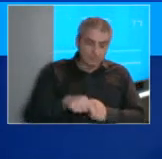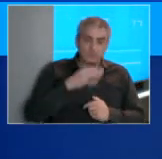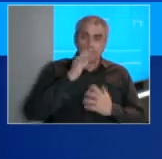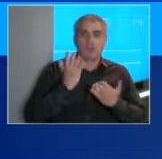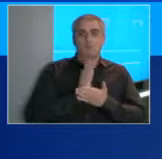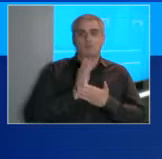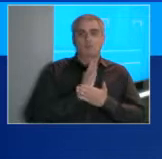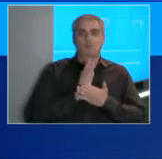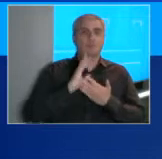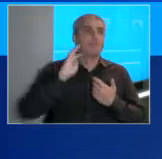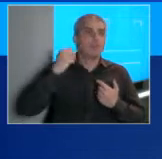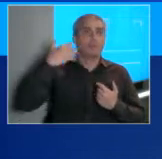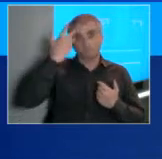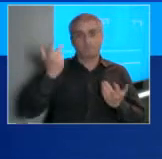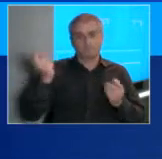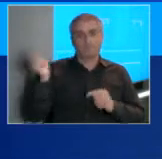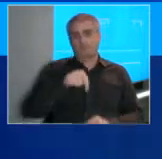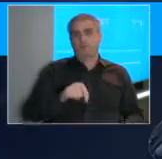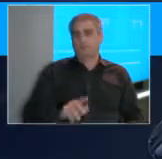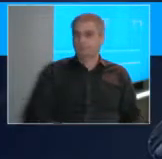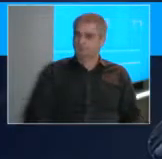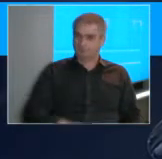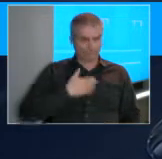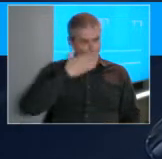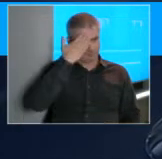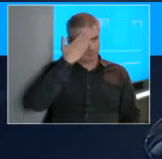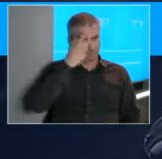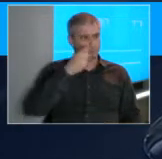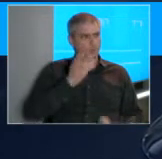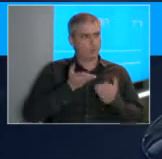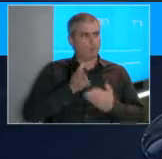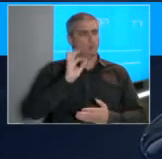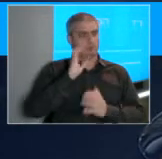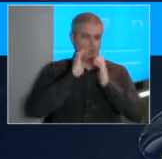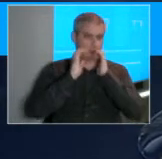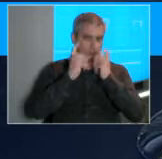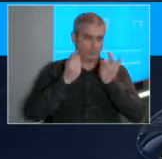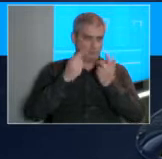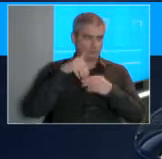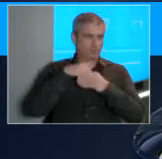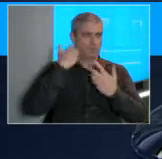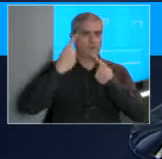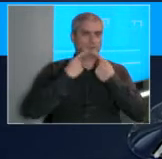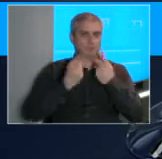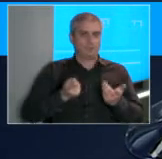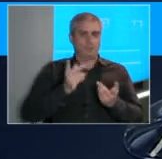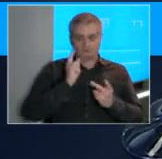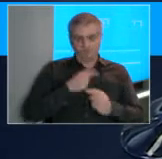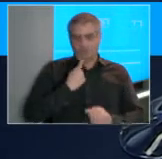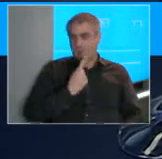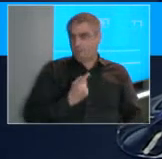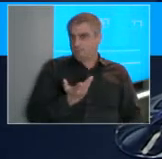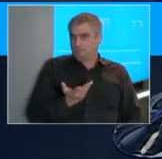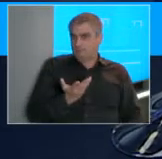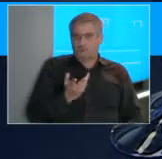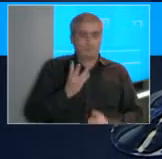איך נערכים במידה והוא מגיע לכאן. אנחנו מכירים קצת את התרומה של התקשורת לתוך השיח הזה, אבל צריך להגיד,